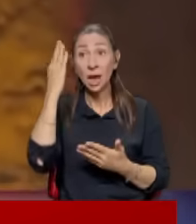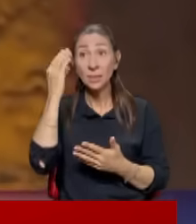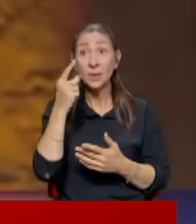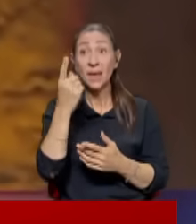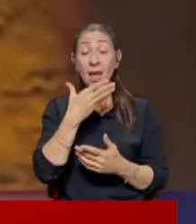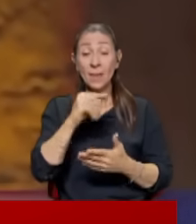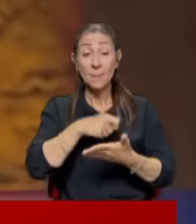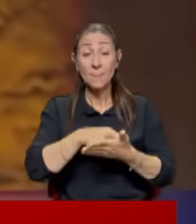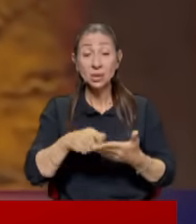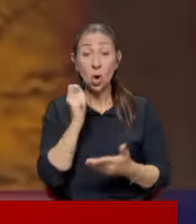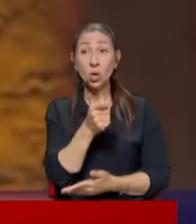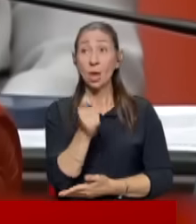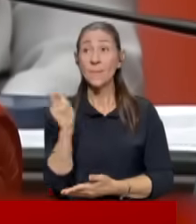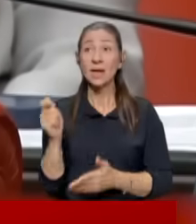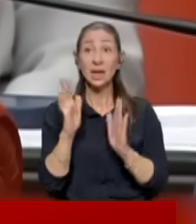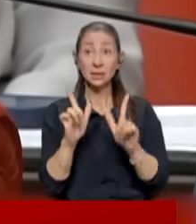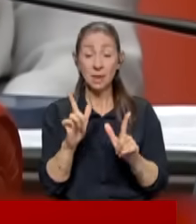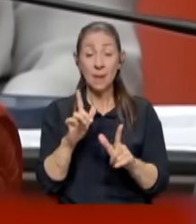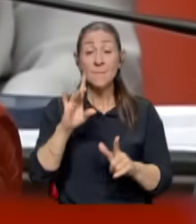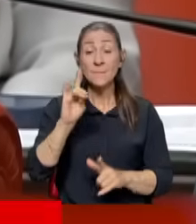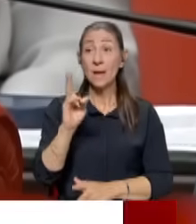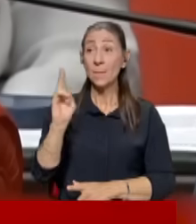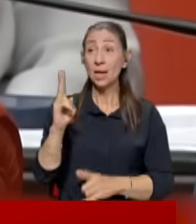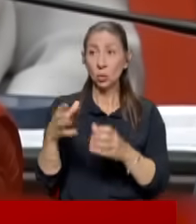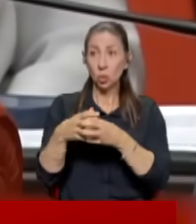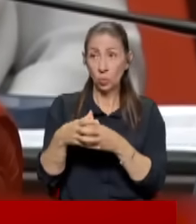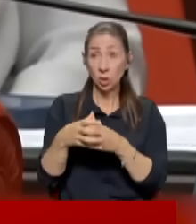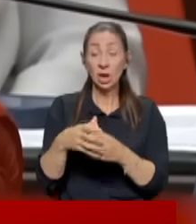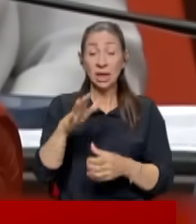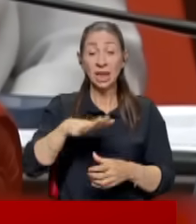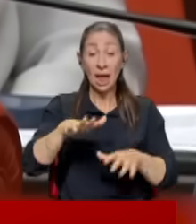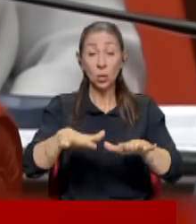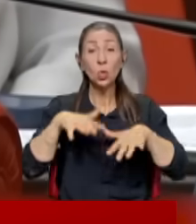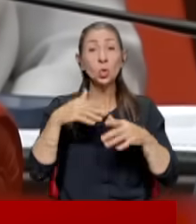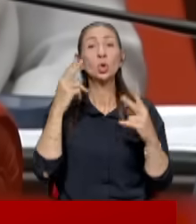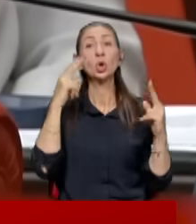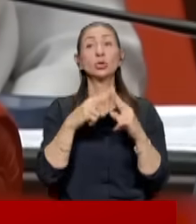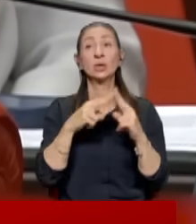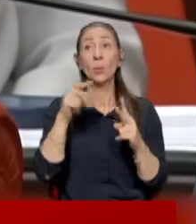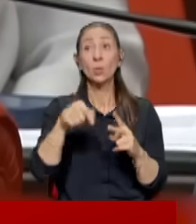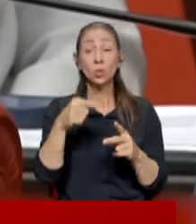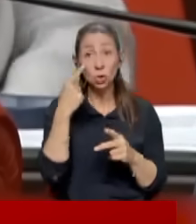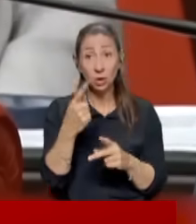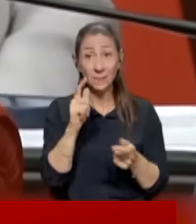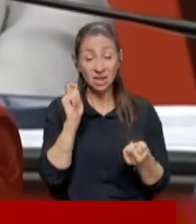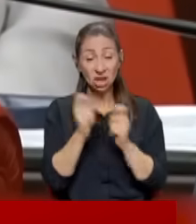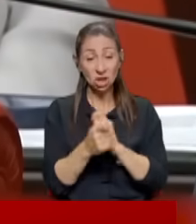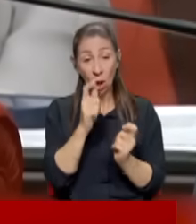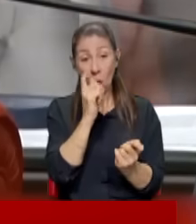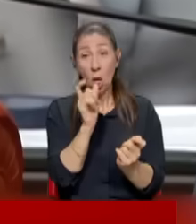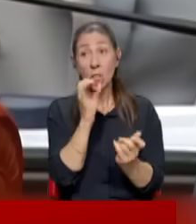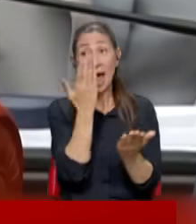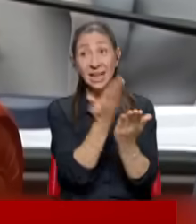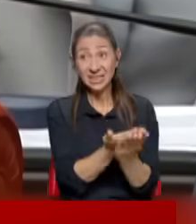bir emekli maaşını da ödemeniz gerekiyor. Milliyetçi Hareket Partisi grubu genel kurul görüşmelerinde bu yönde bir değişiklik